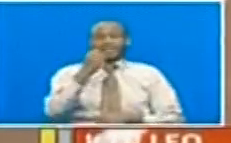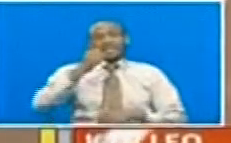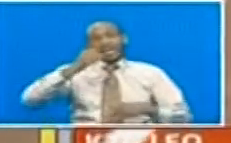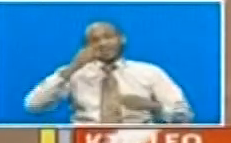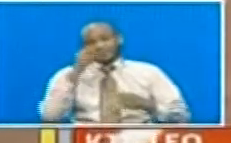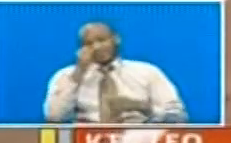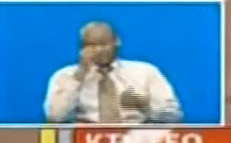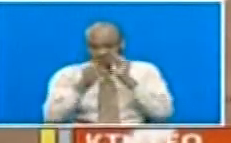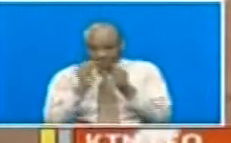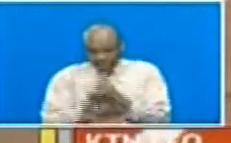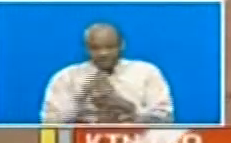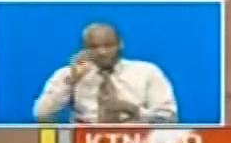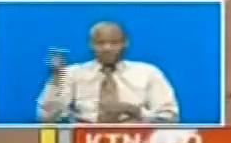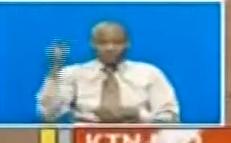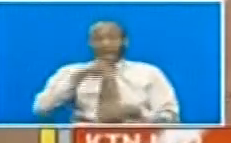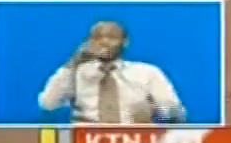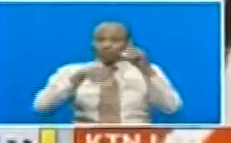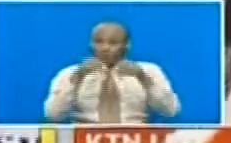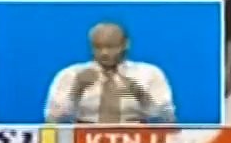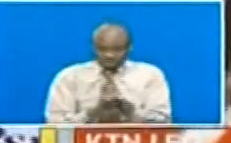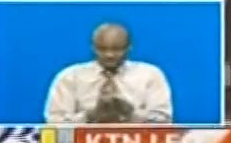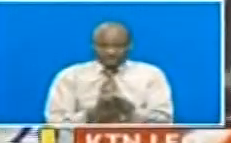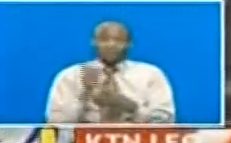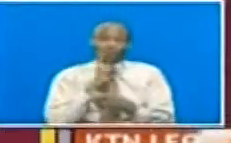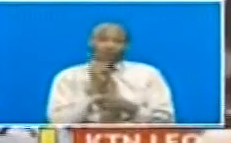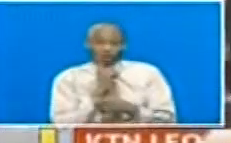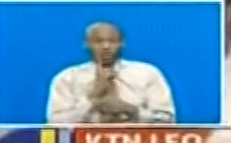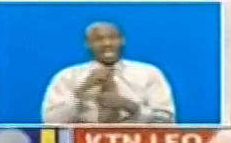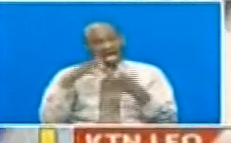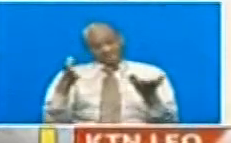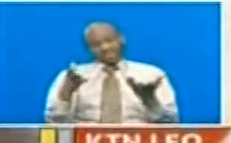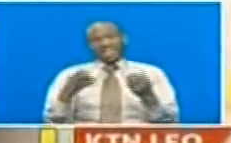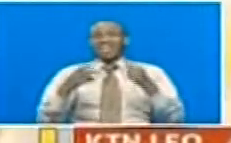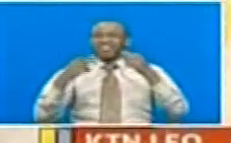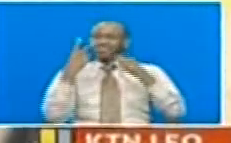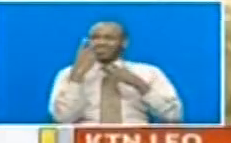1039545 kuweza kufika katika vituo vya kupiga kura ambavyo ni 87 katika eneo hili.